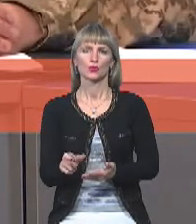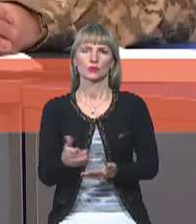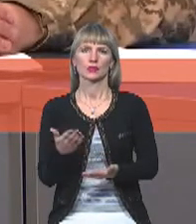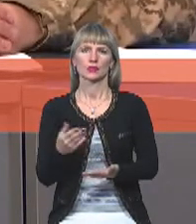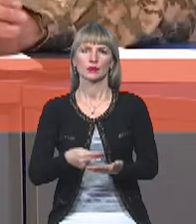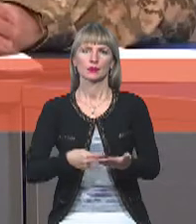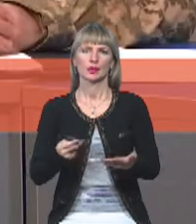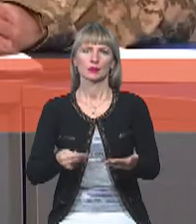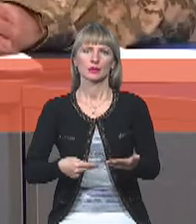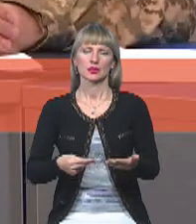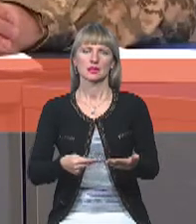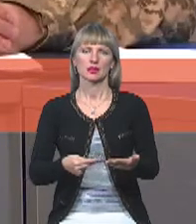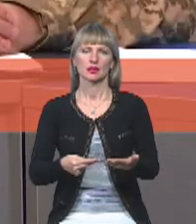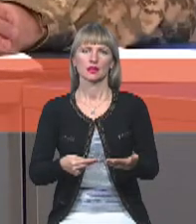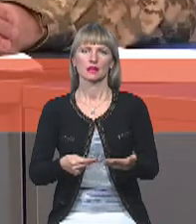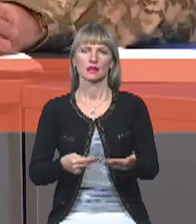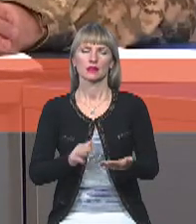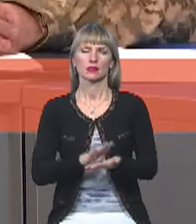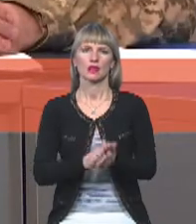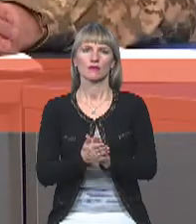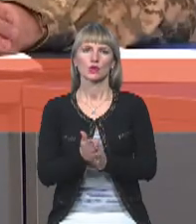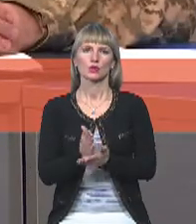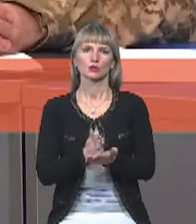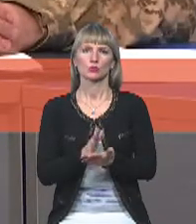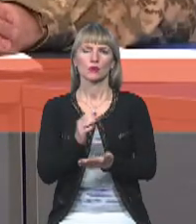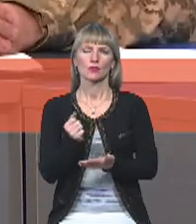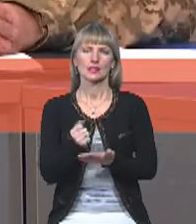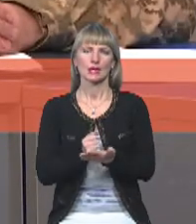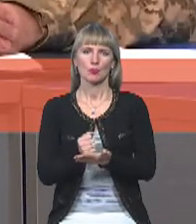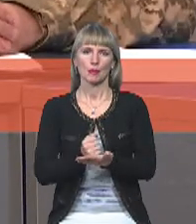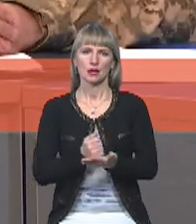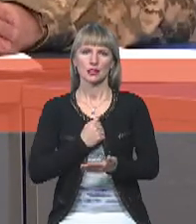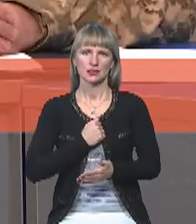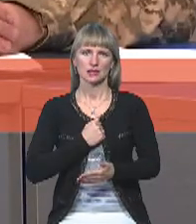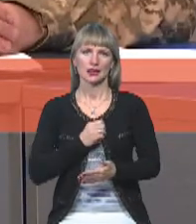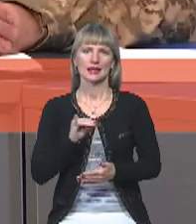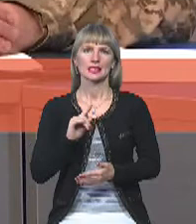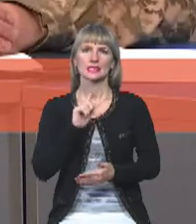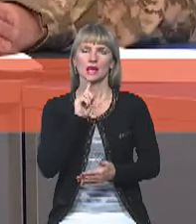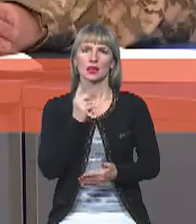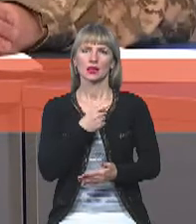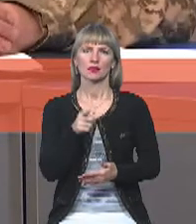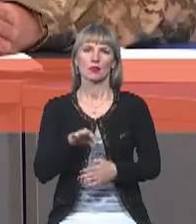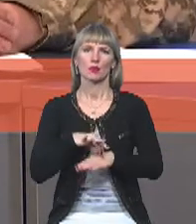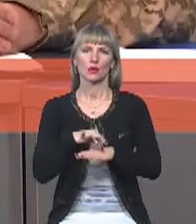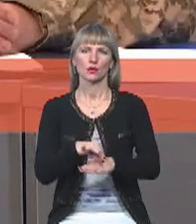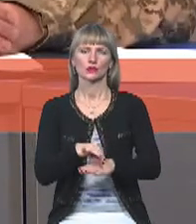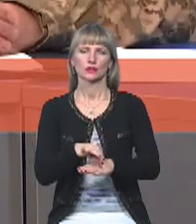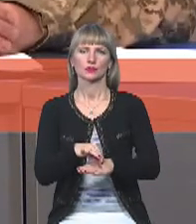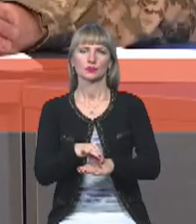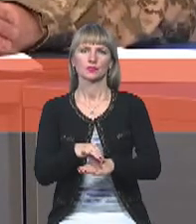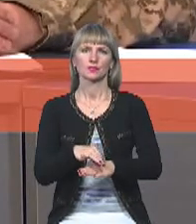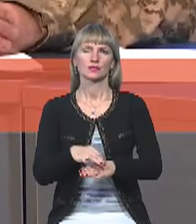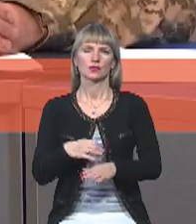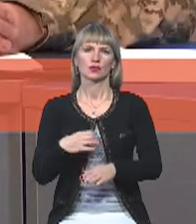підписала, скажімо так, контракт, службу в резерві, то і за рік вона пройшла